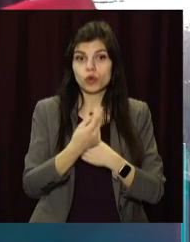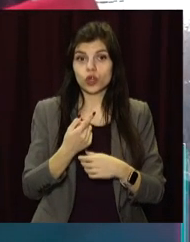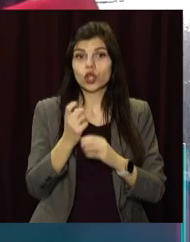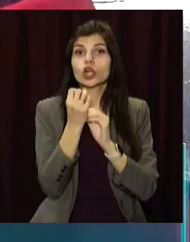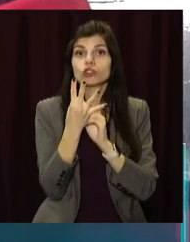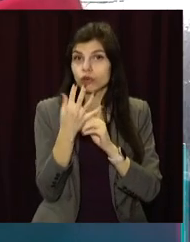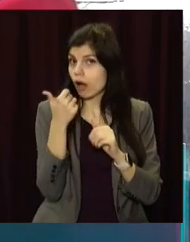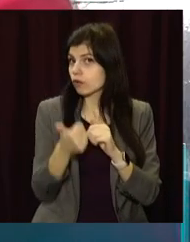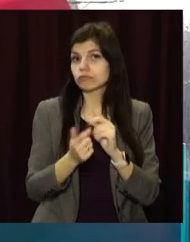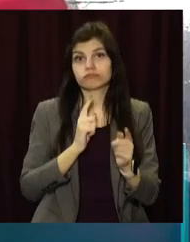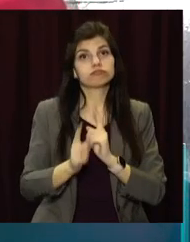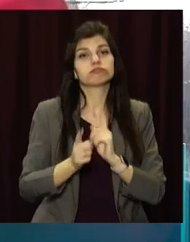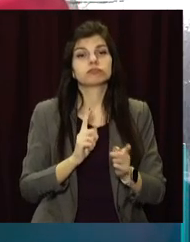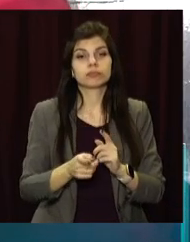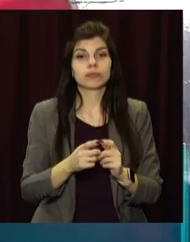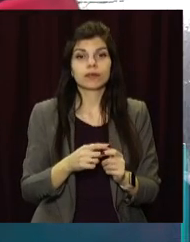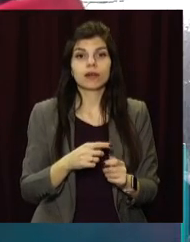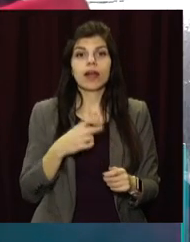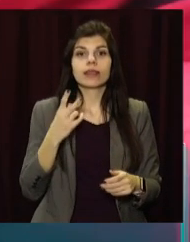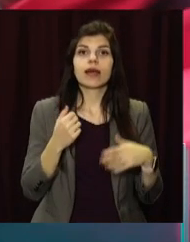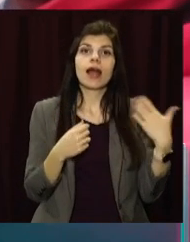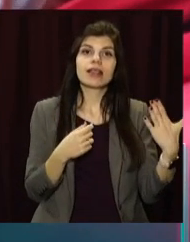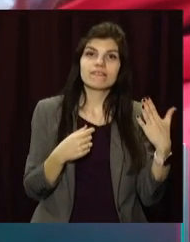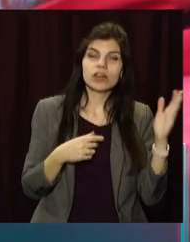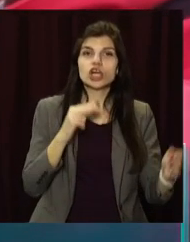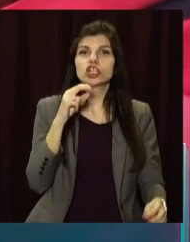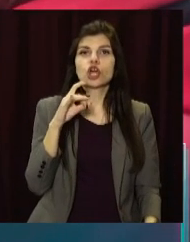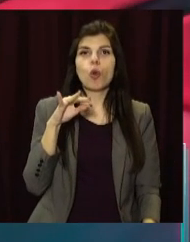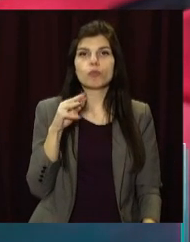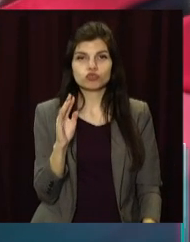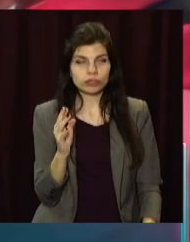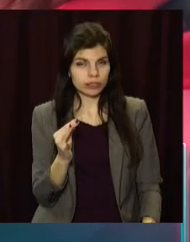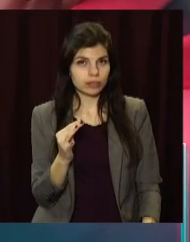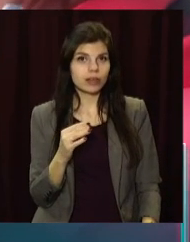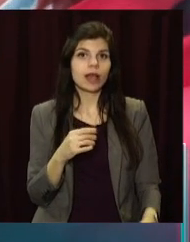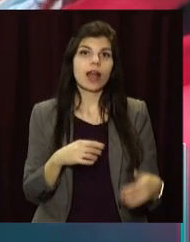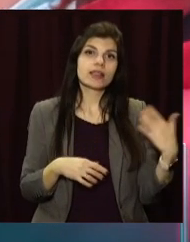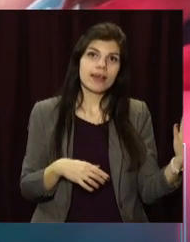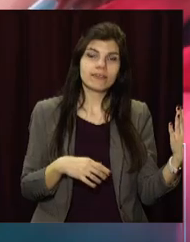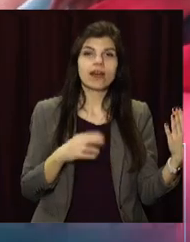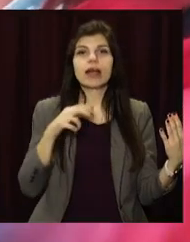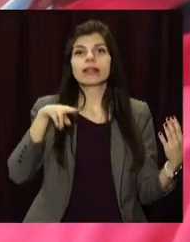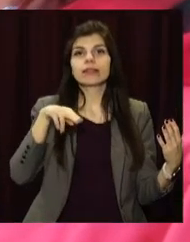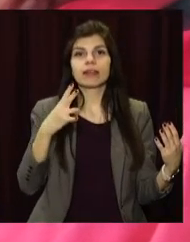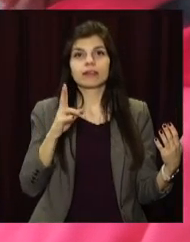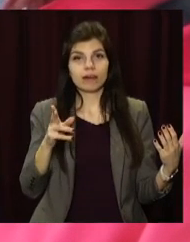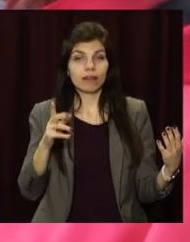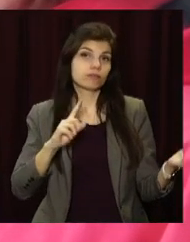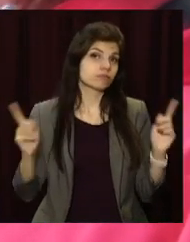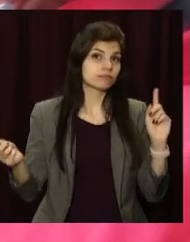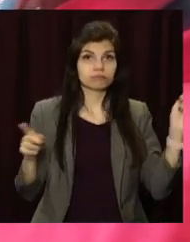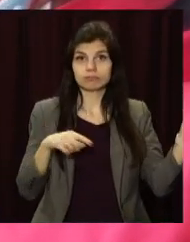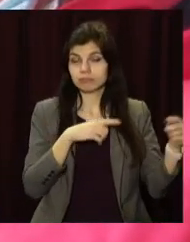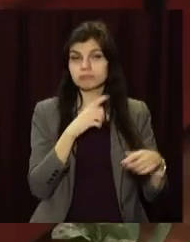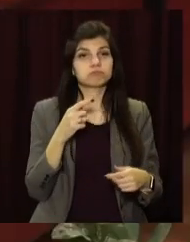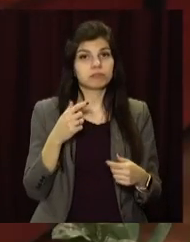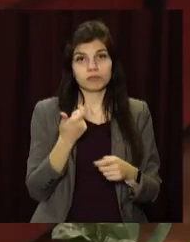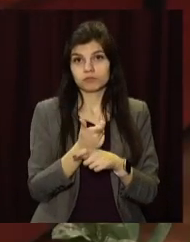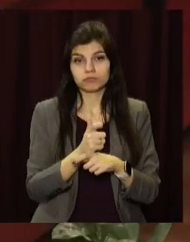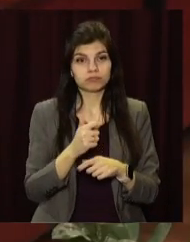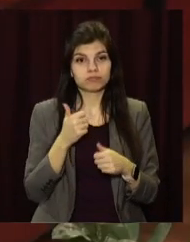набагато комфортніше та зручніше. До цього намного хуже було. Постоянно було, більше людей в салоні